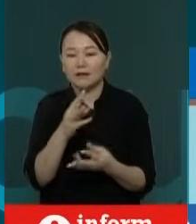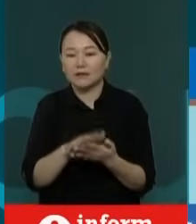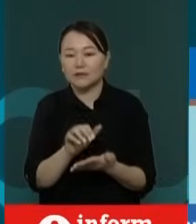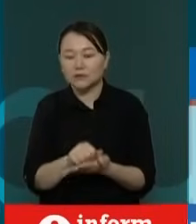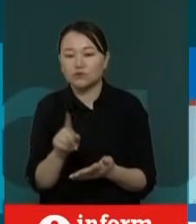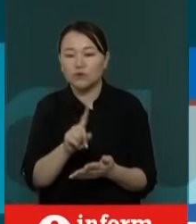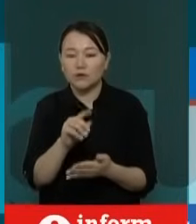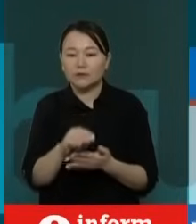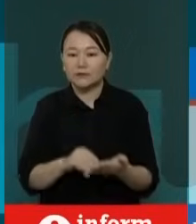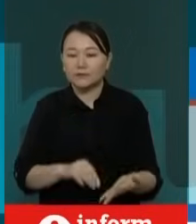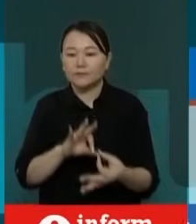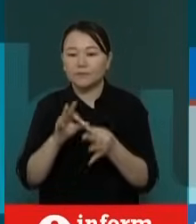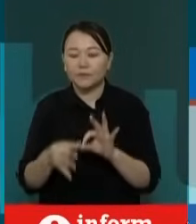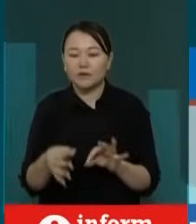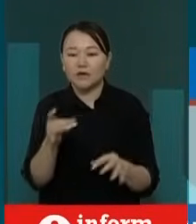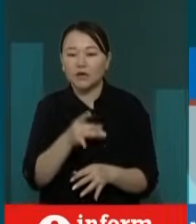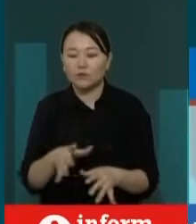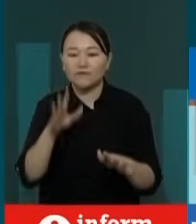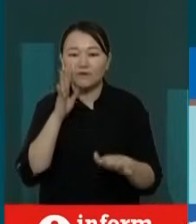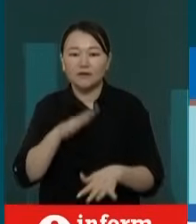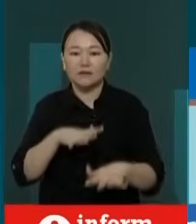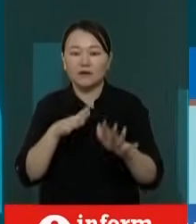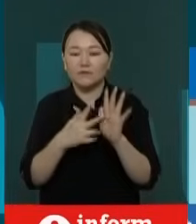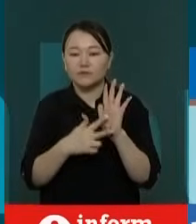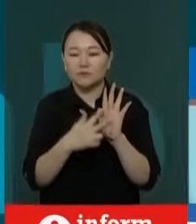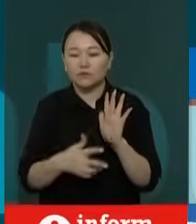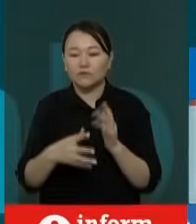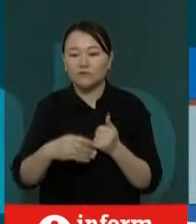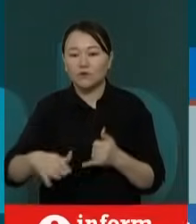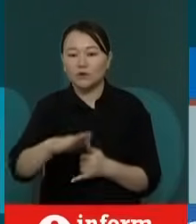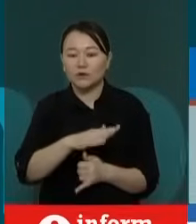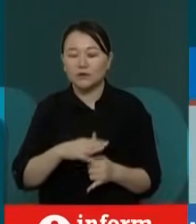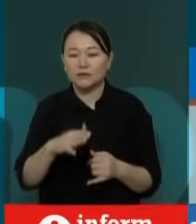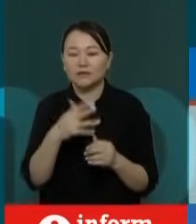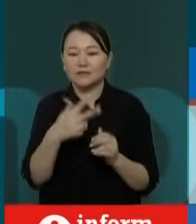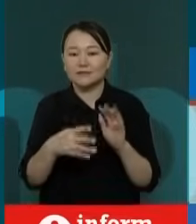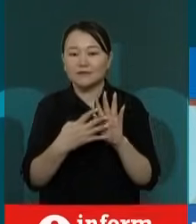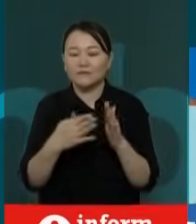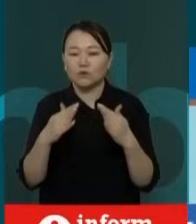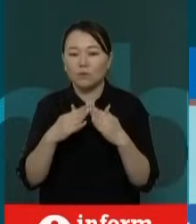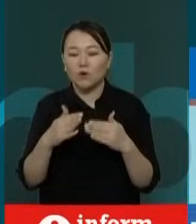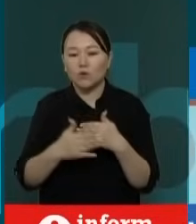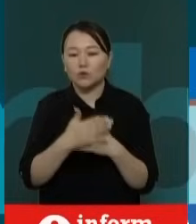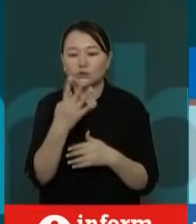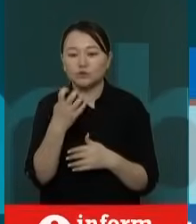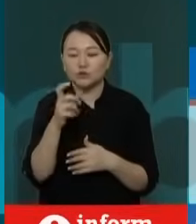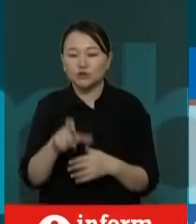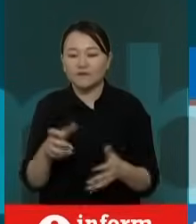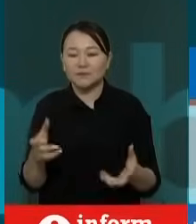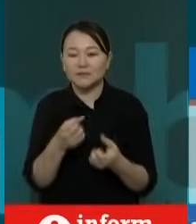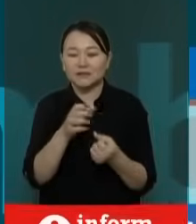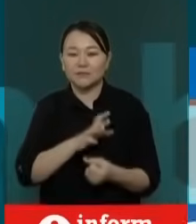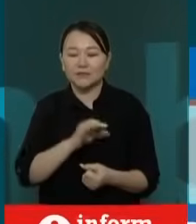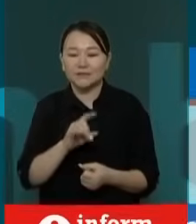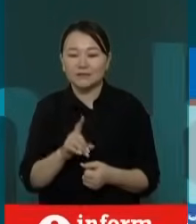в пострадавших от паводка районах подтоплены более 80 дворовых территорий, 39 домов. Около 400 человек были спасены из